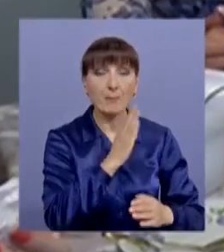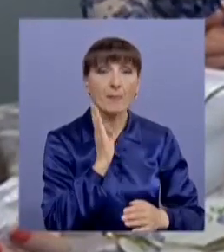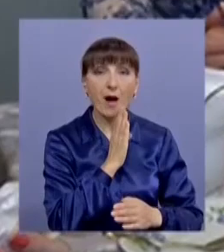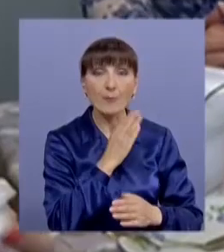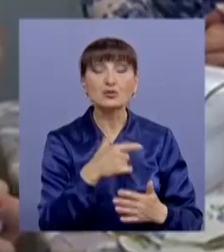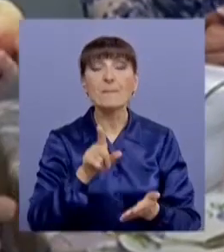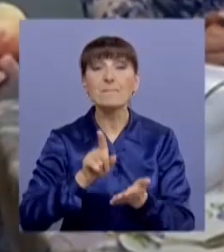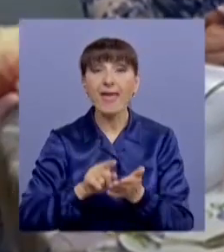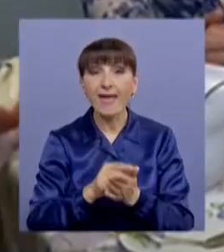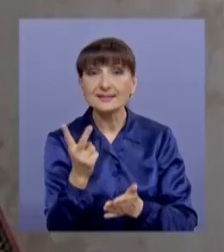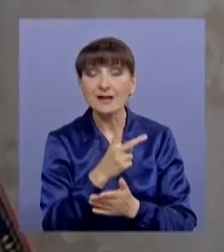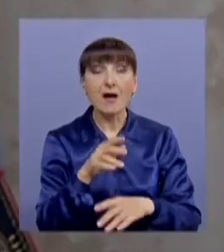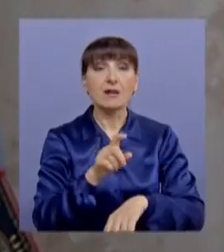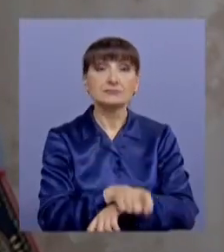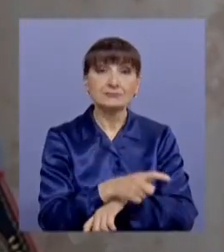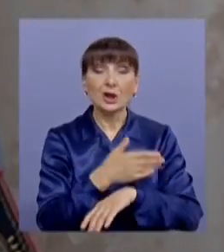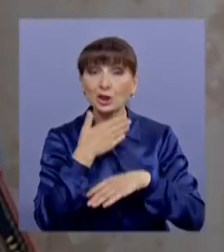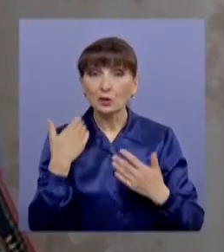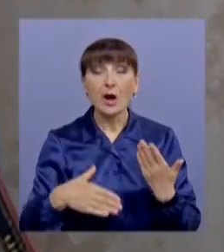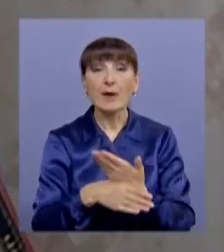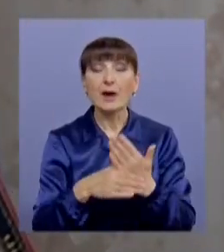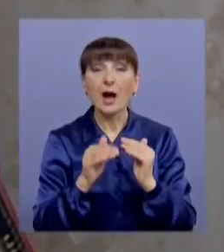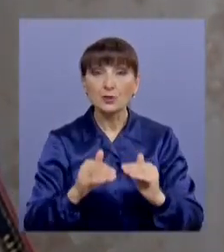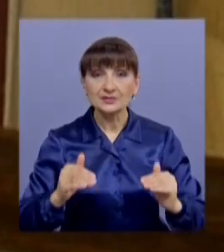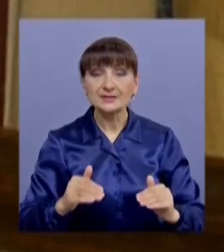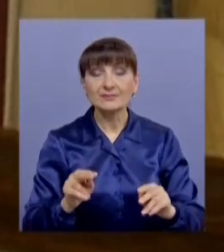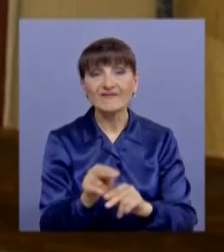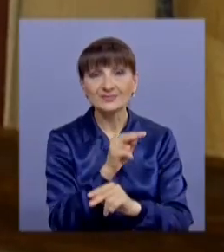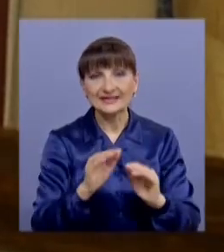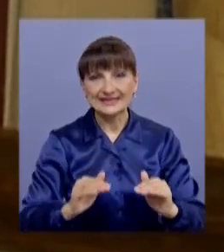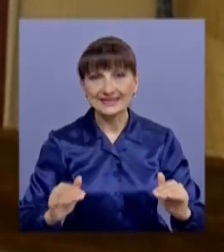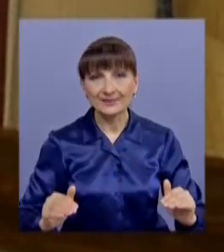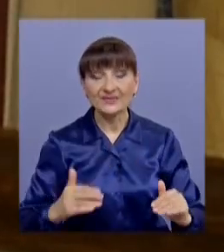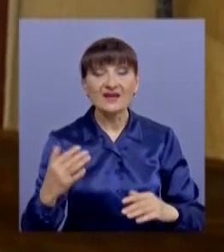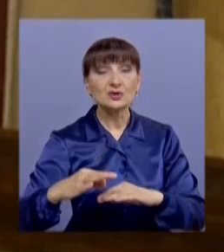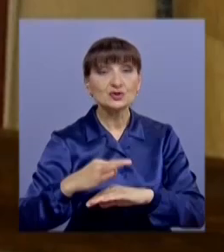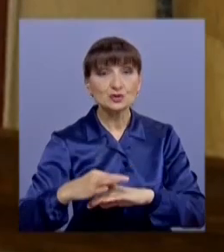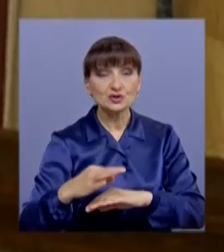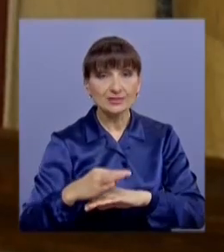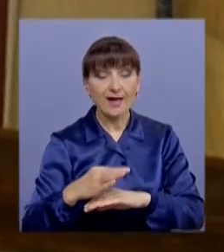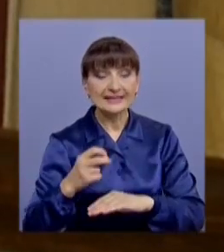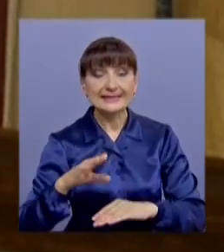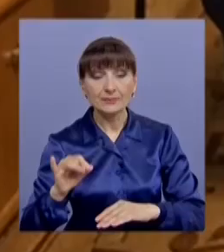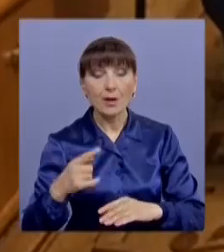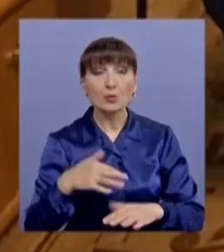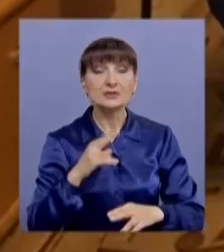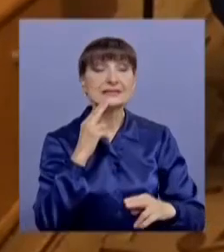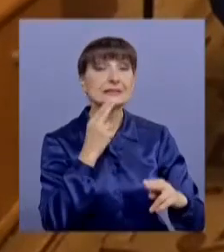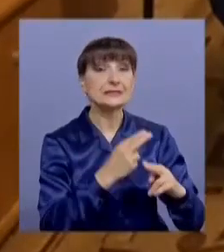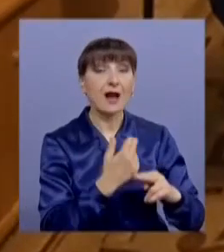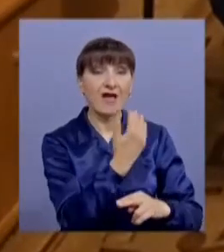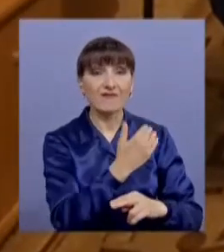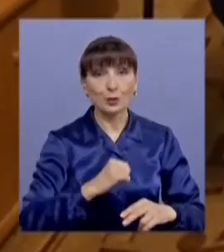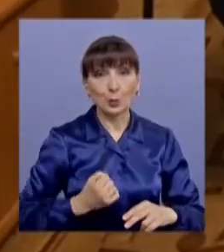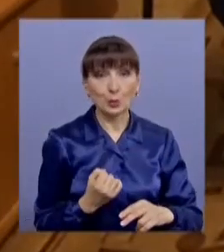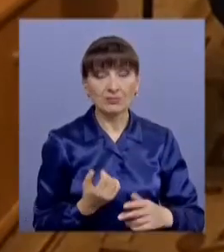Будучи на пенсии, оба они не сидят сложа руки. Помогают детям растить внуков. Супруга Алексея по счастливой случайности оказалась сестрой друга-сослуживца.